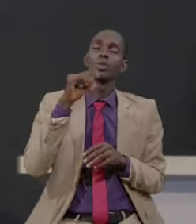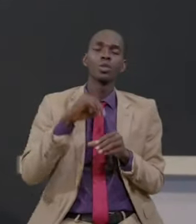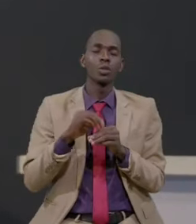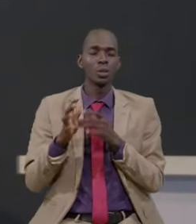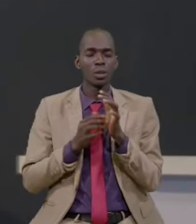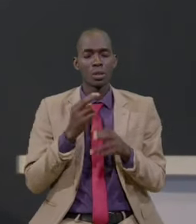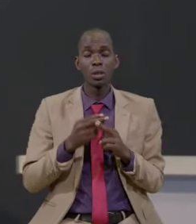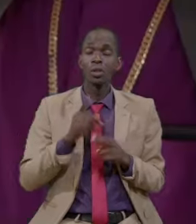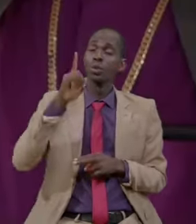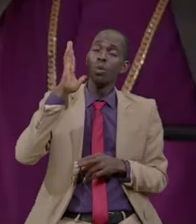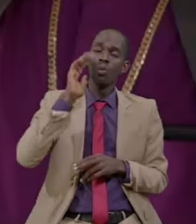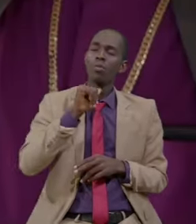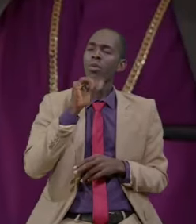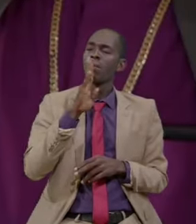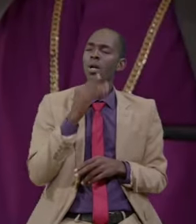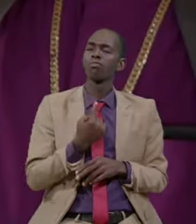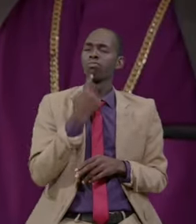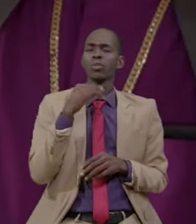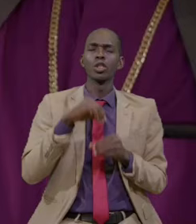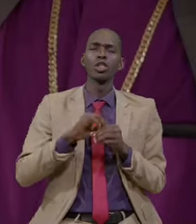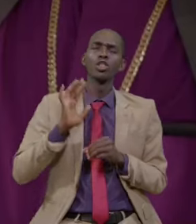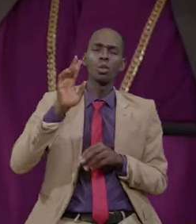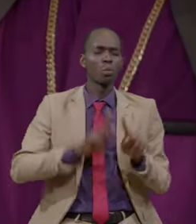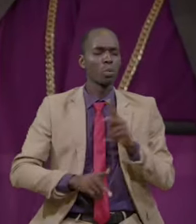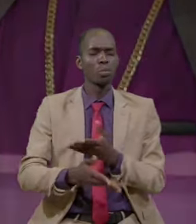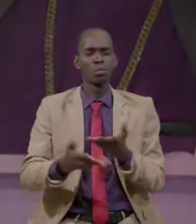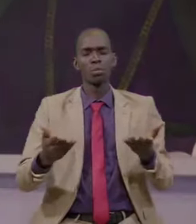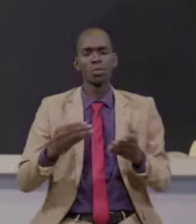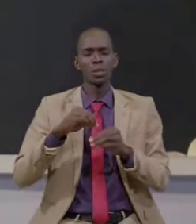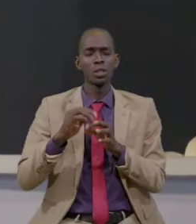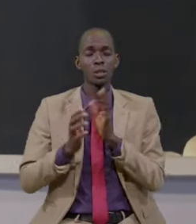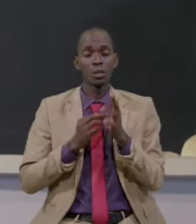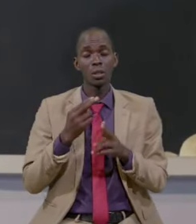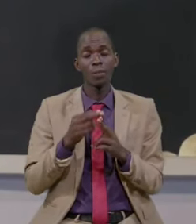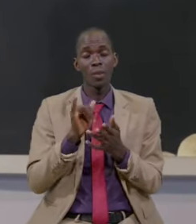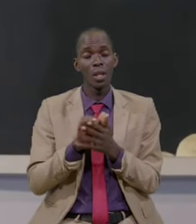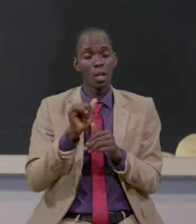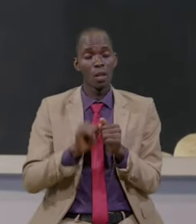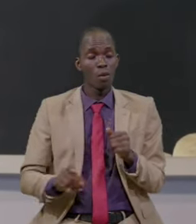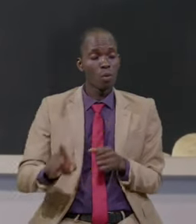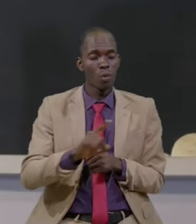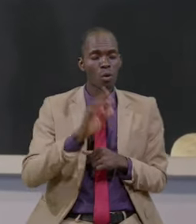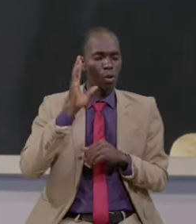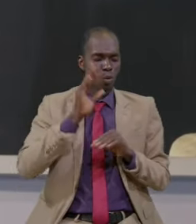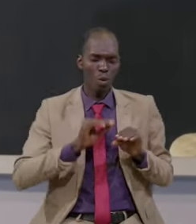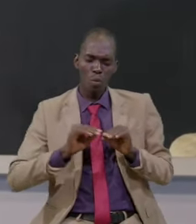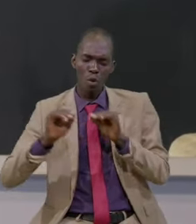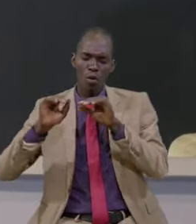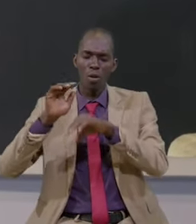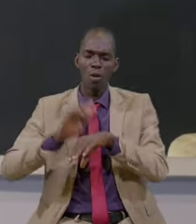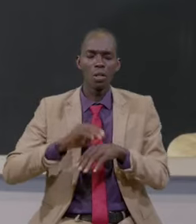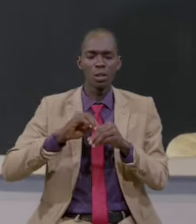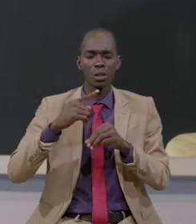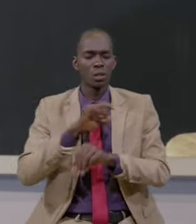Tu ne seras pas déçu par ton peuple. Que chacun aille dans la force, dans la